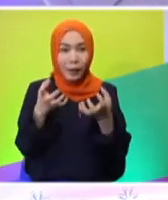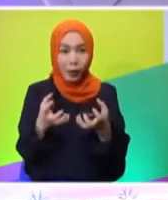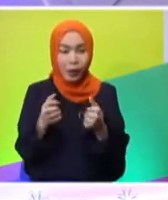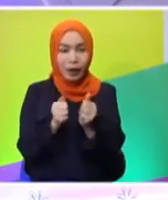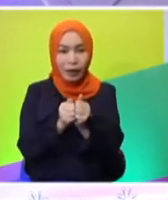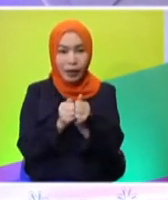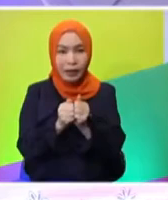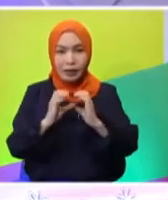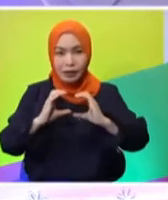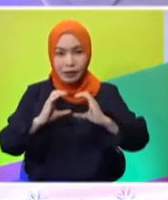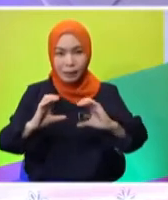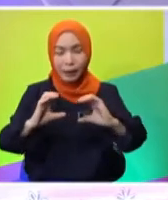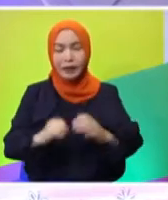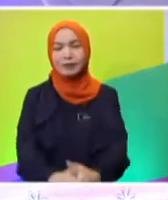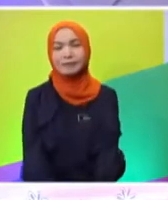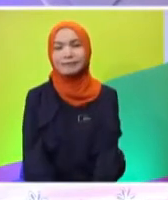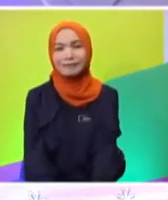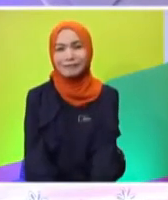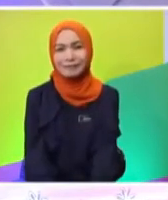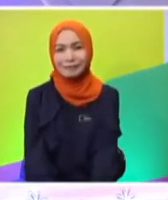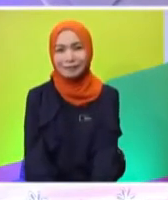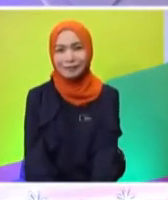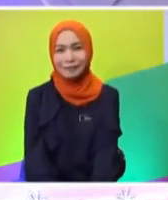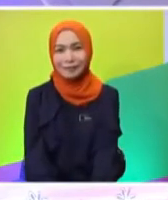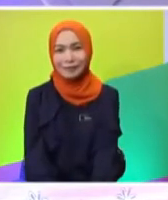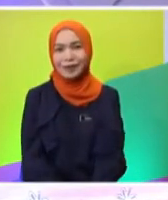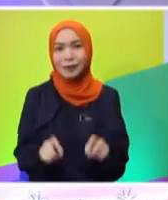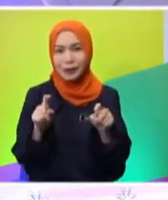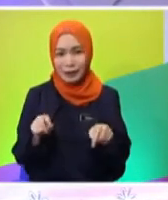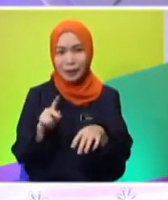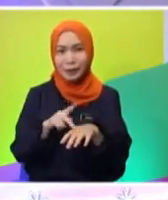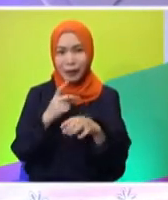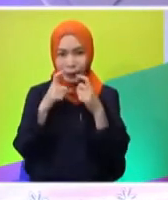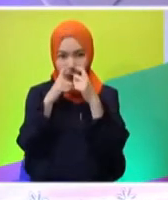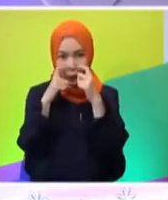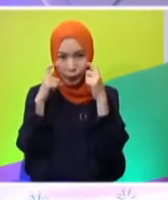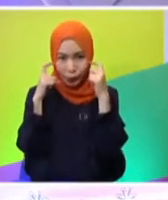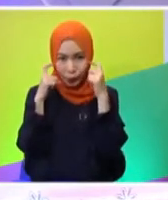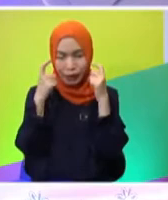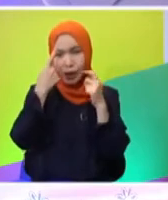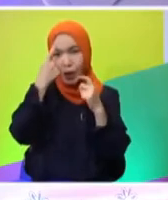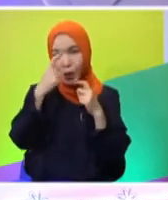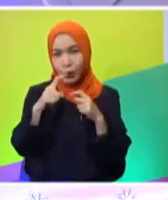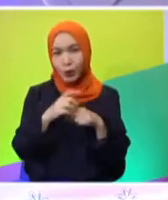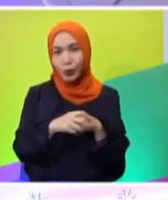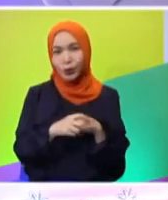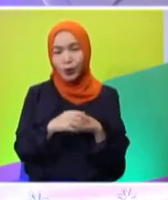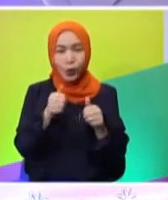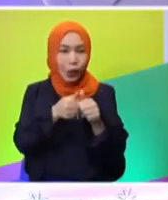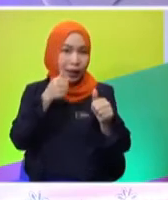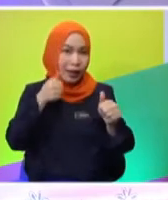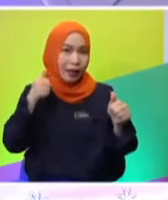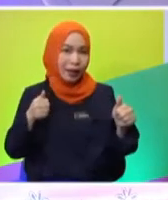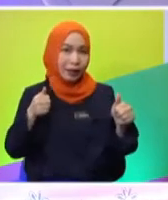Christopher ini memang berdebu dan Bahaya kalau kita tidak memakai pelit Hai ke Jadi kalau murid-muridnya